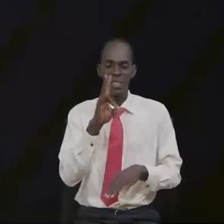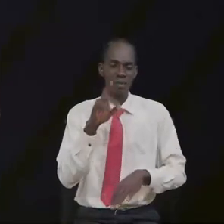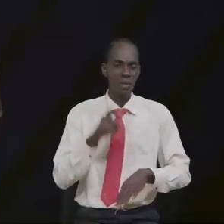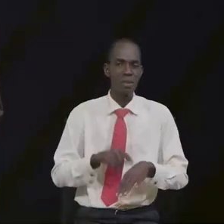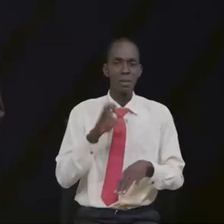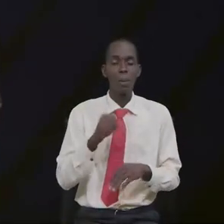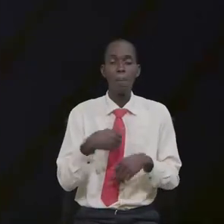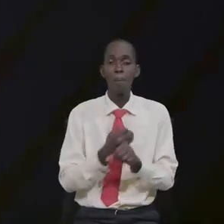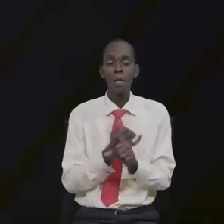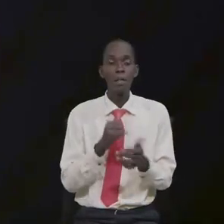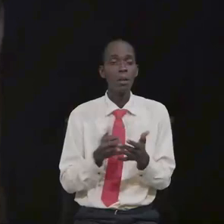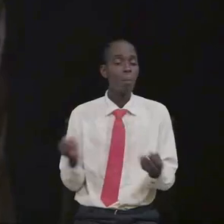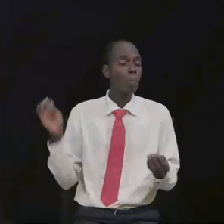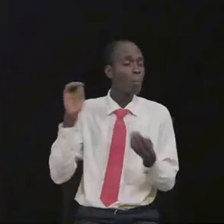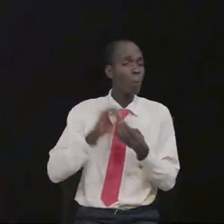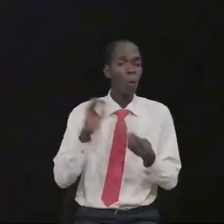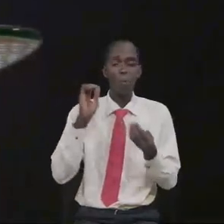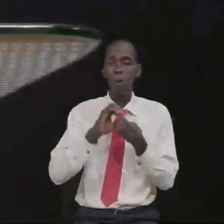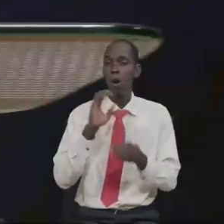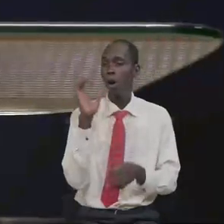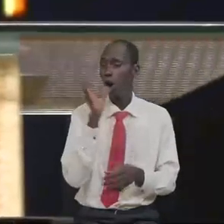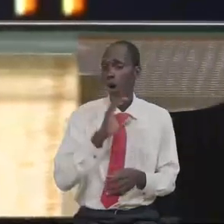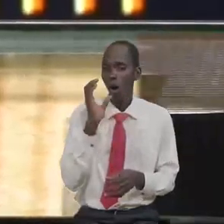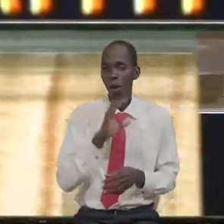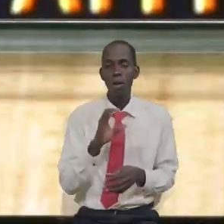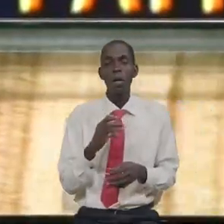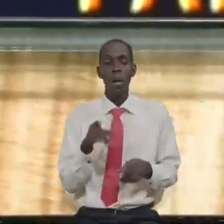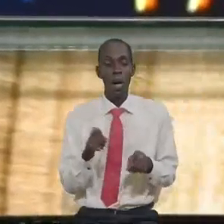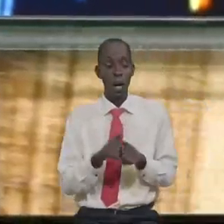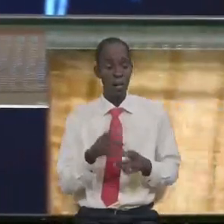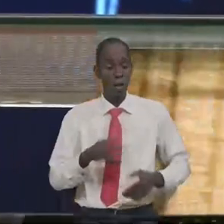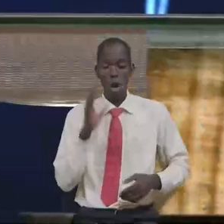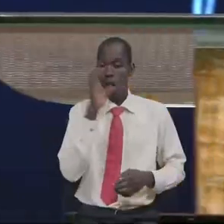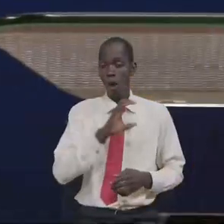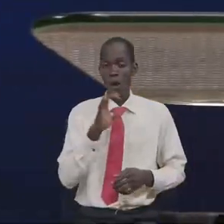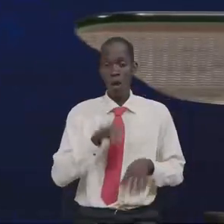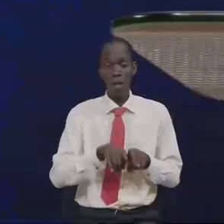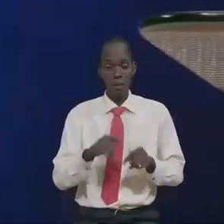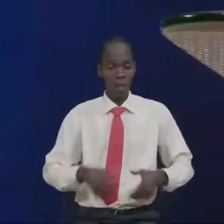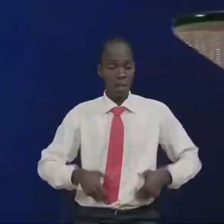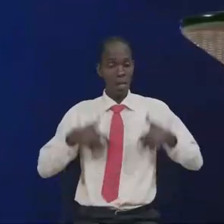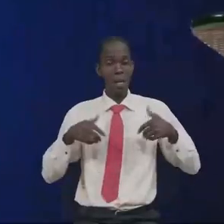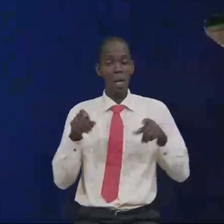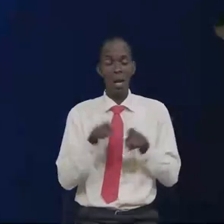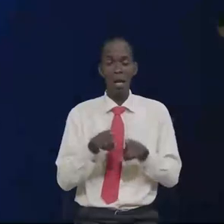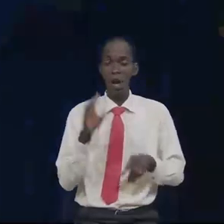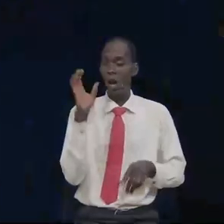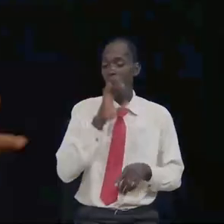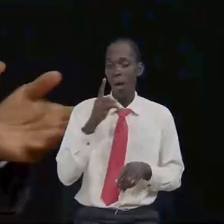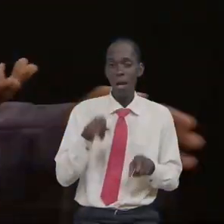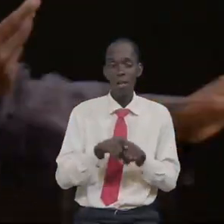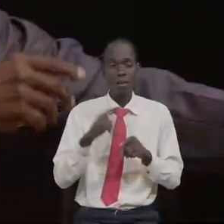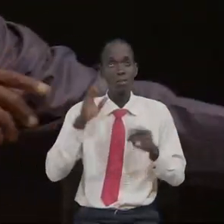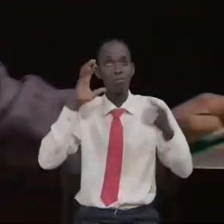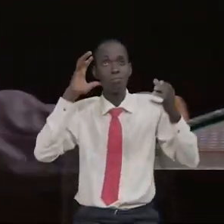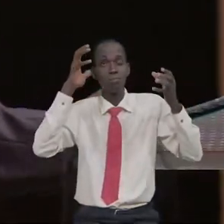que cela soit très très chaud. Et aussi chaude que soit son indignation,